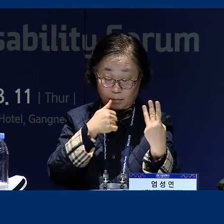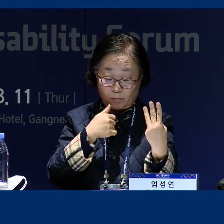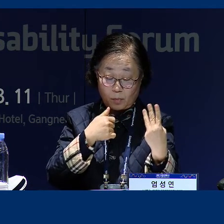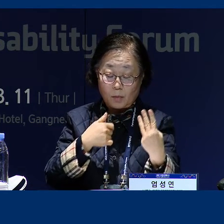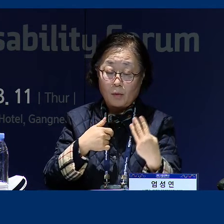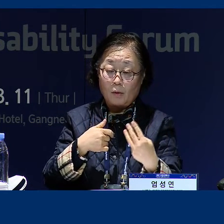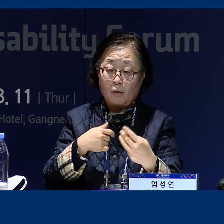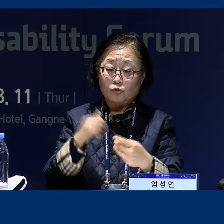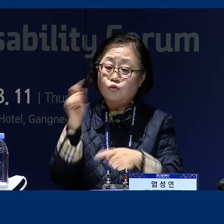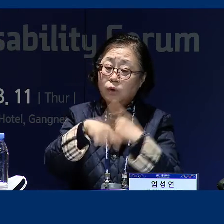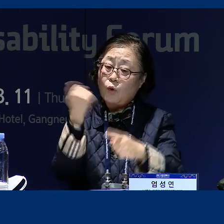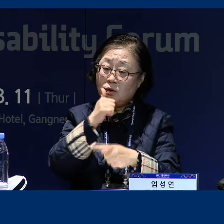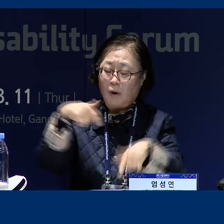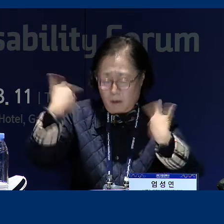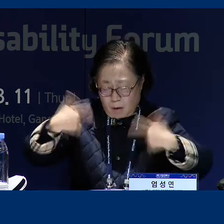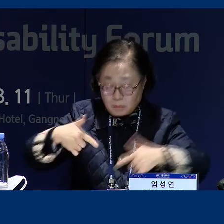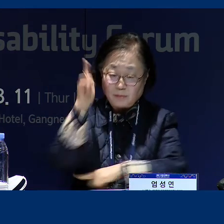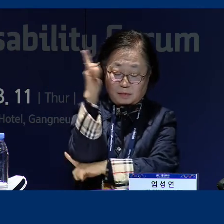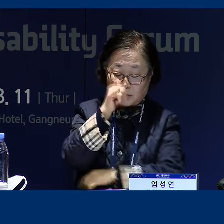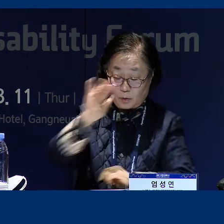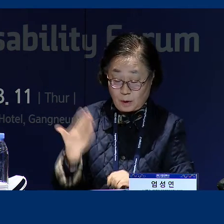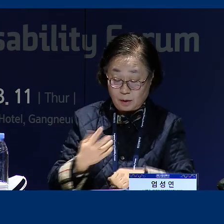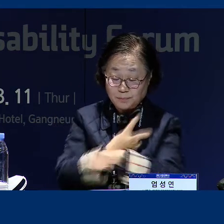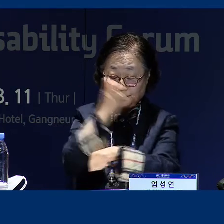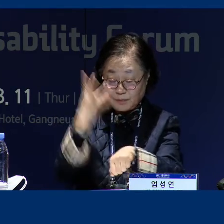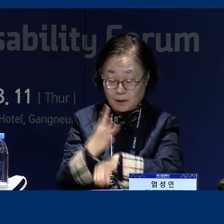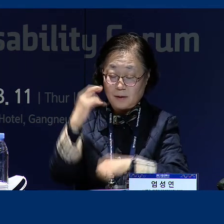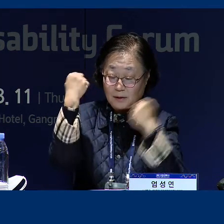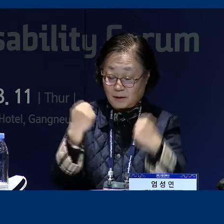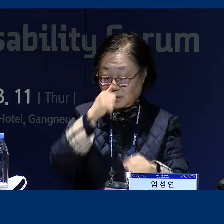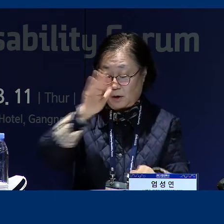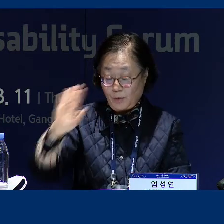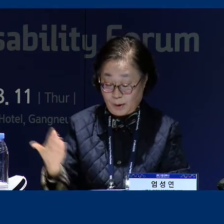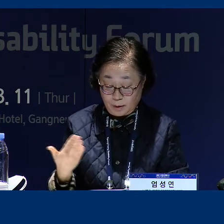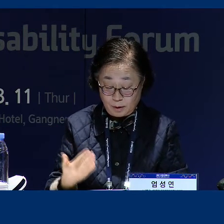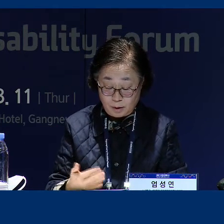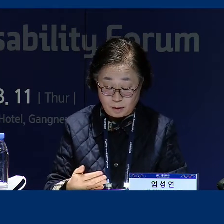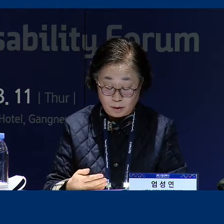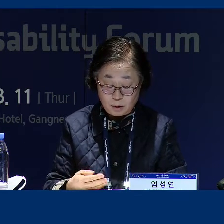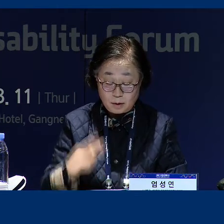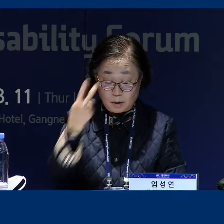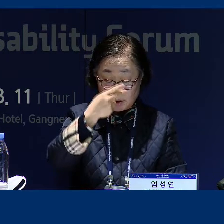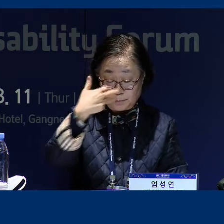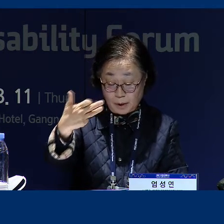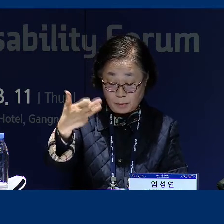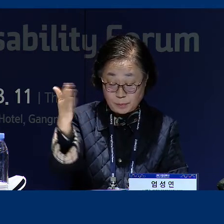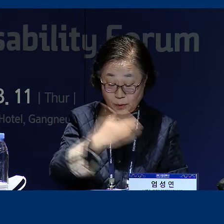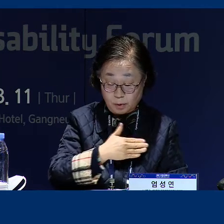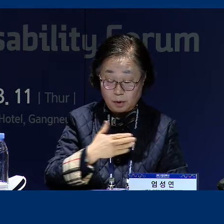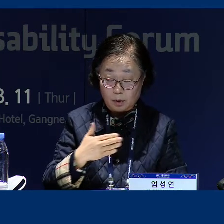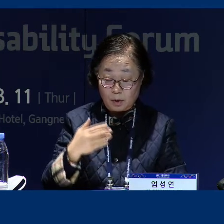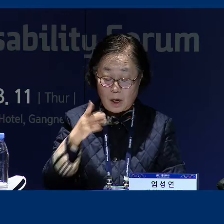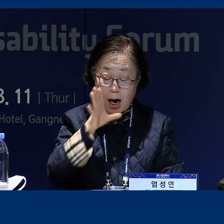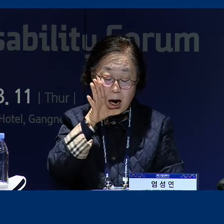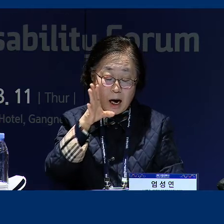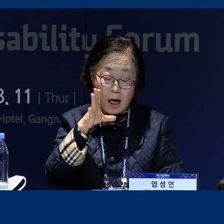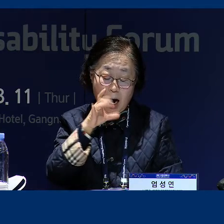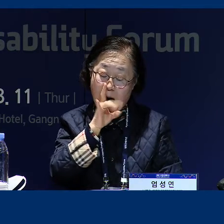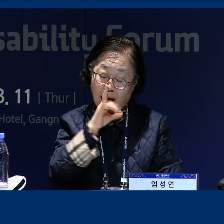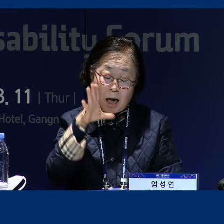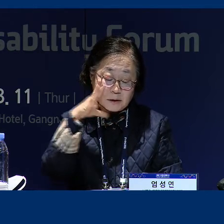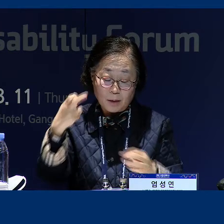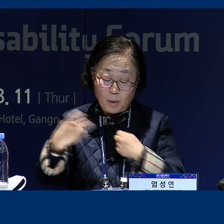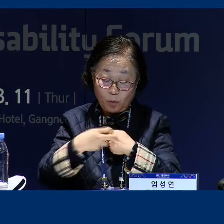건강권 보장을 위해 춘천, 원주, 강릉 등 도내 주요 거점 도시의 의료기관에 수어통역사를 상시 배치하는